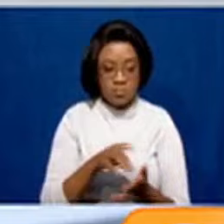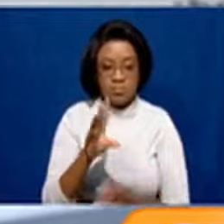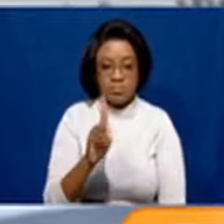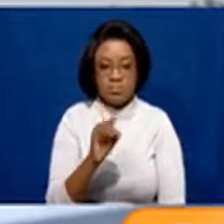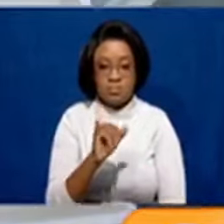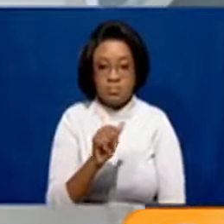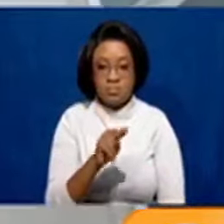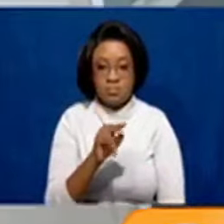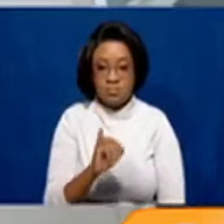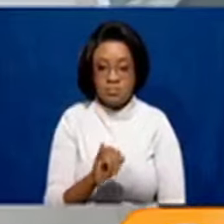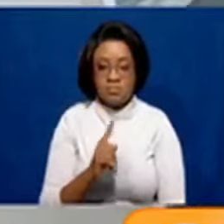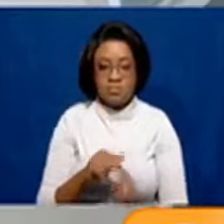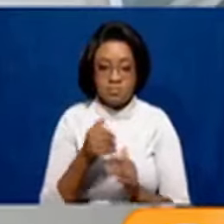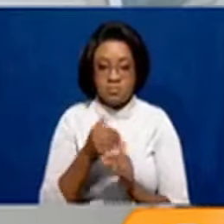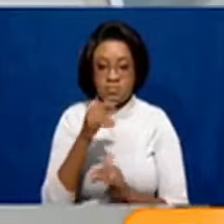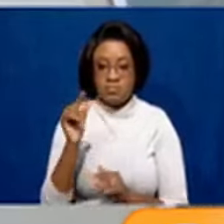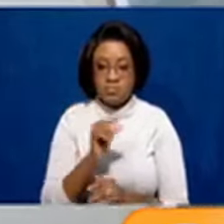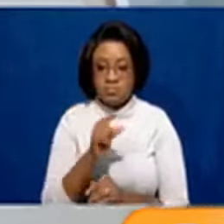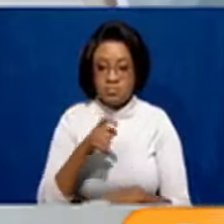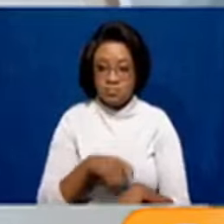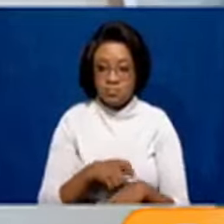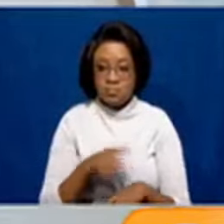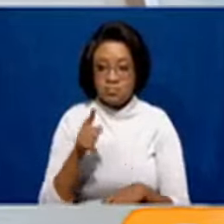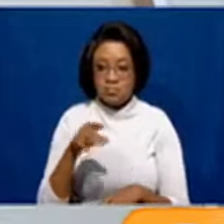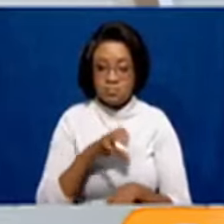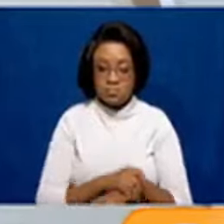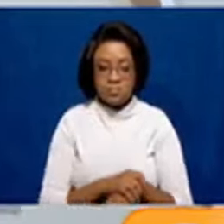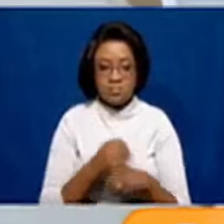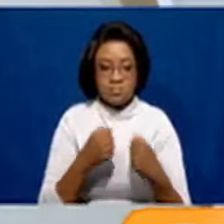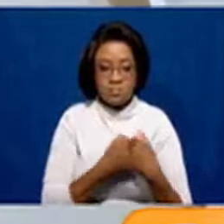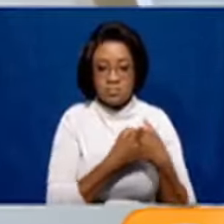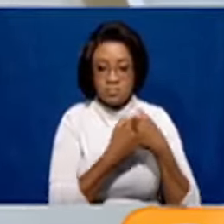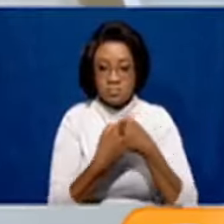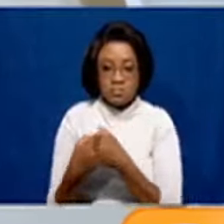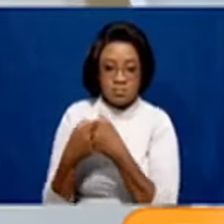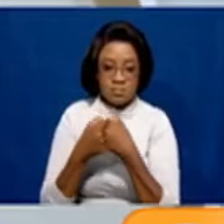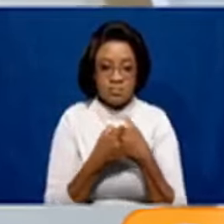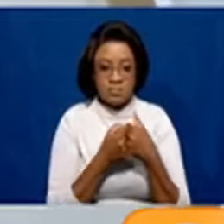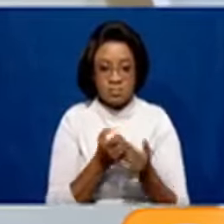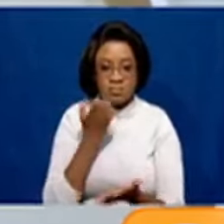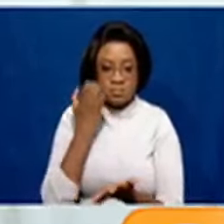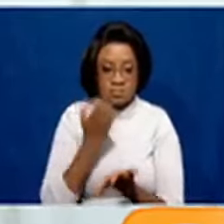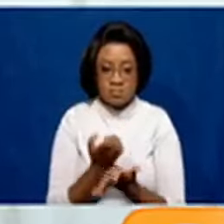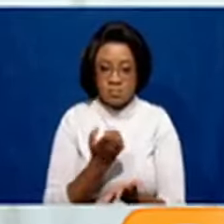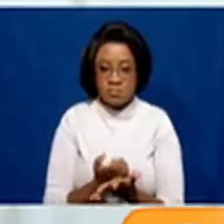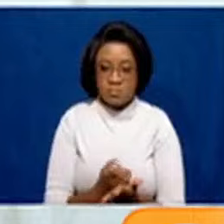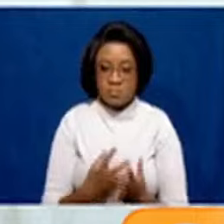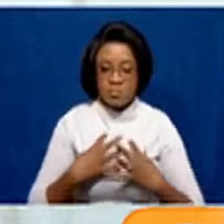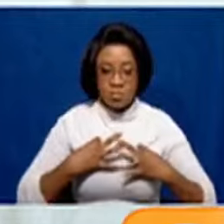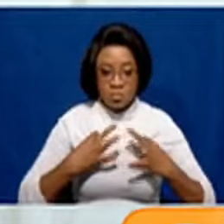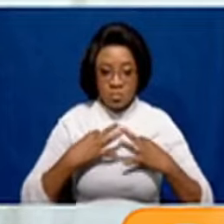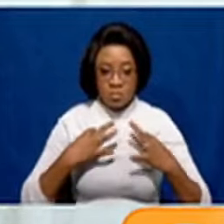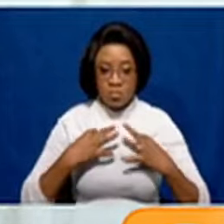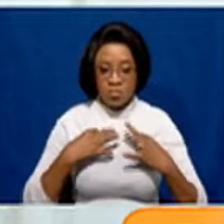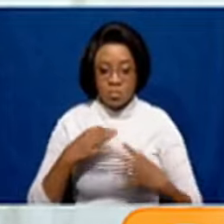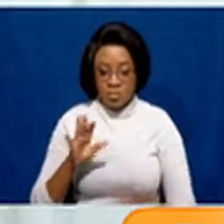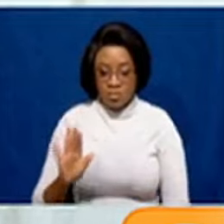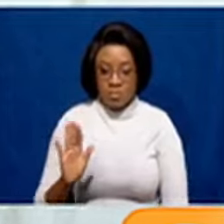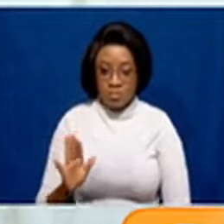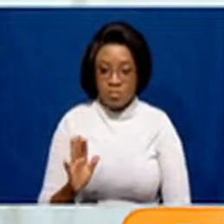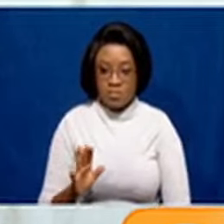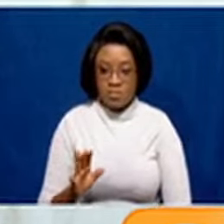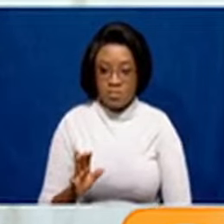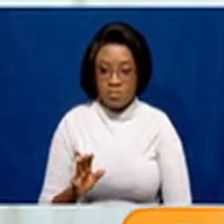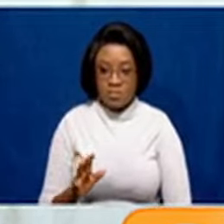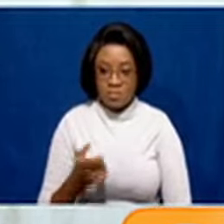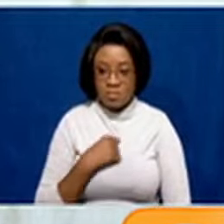Diani, ila baada ya muda walianza kupata vikwazo kuhusu shahidi. Zile nguo za marehemu, kawaida mimi